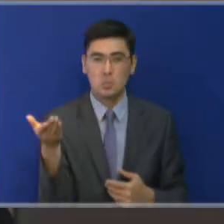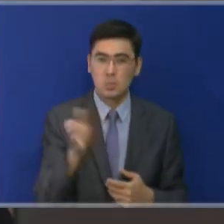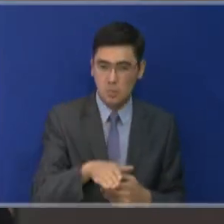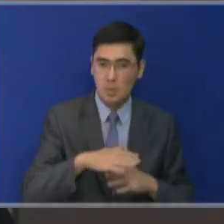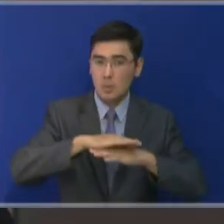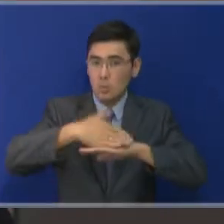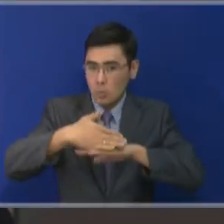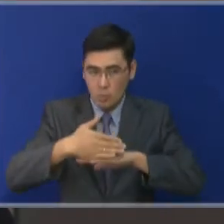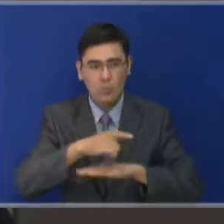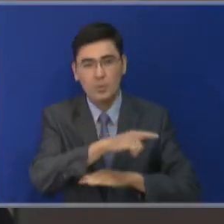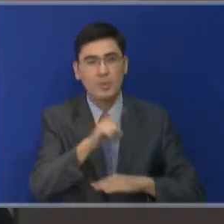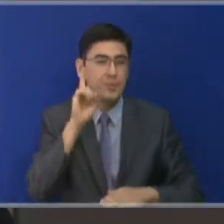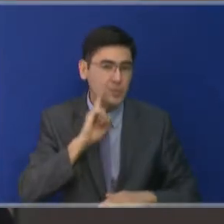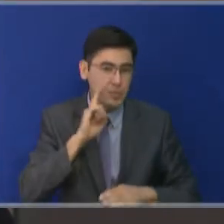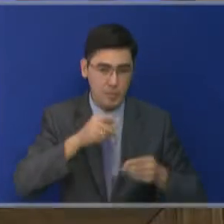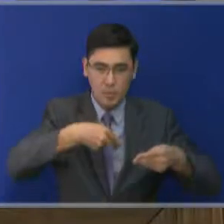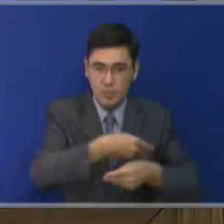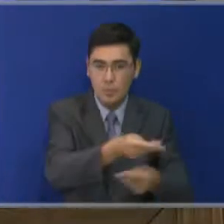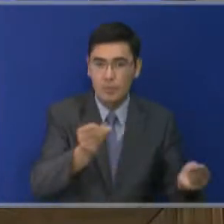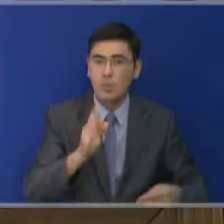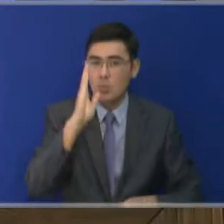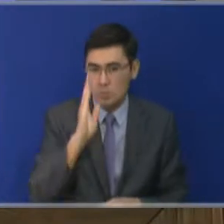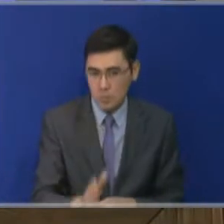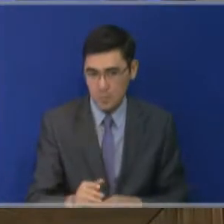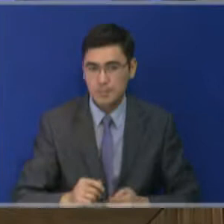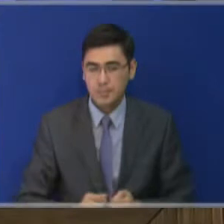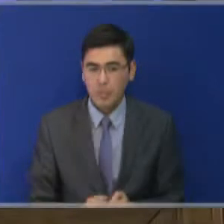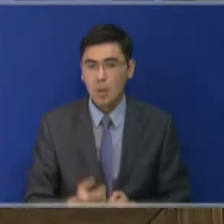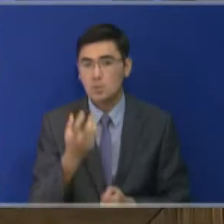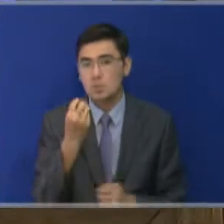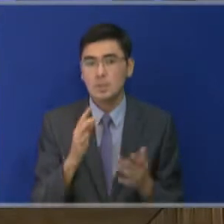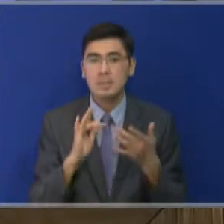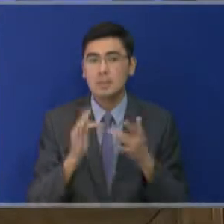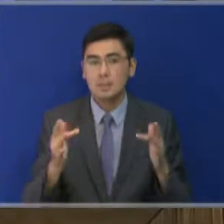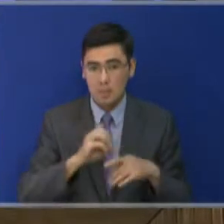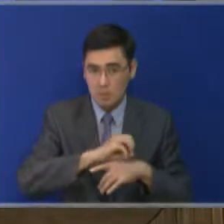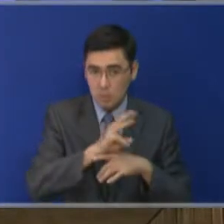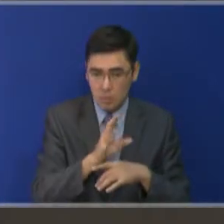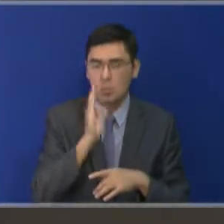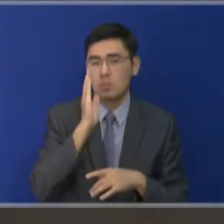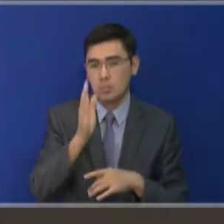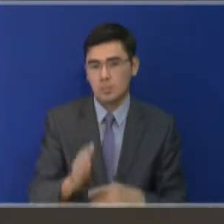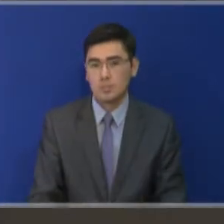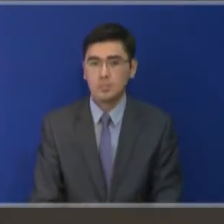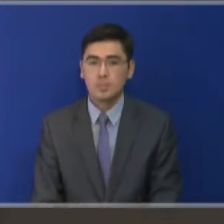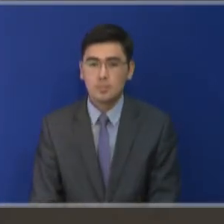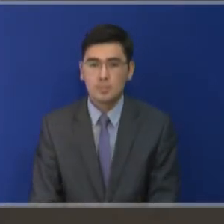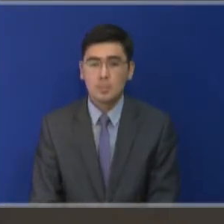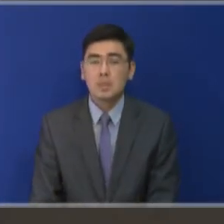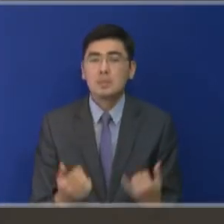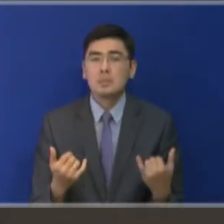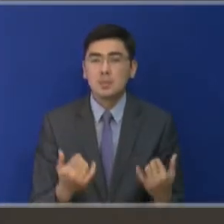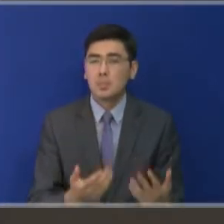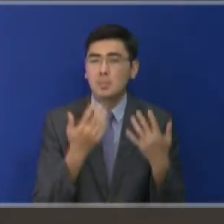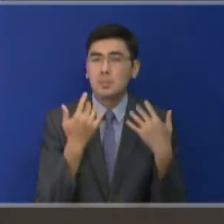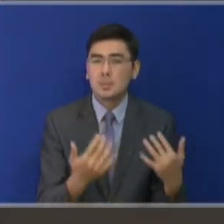берілген. Жаңа оқу жылында да оларды тиісті техникалық құрылғымен қамтамасыз ету қолға алынуда. Потребность компьютеров в этом